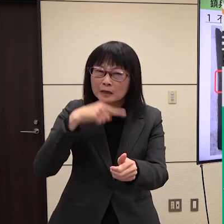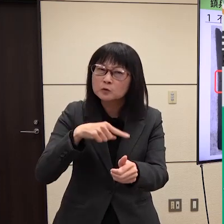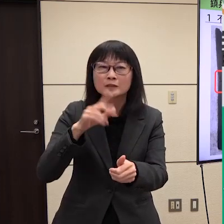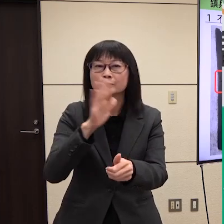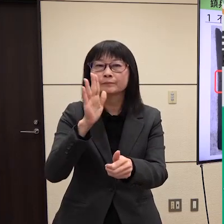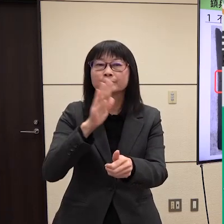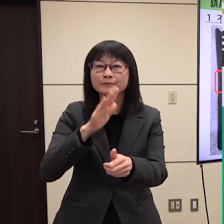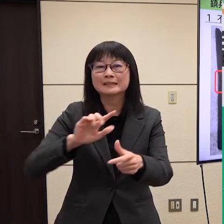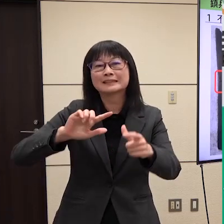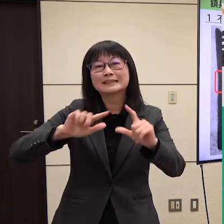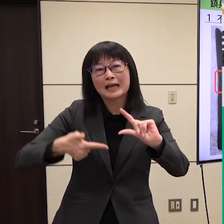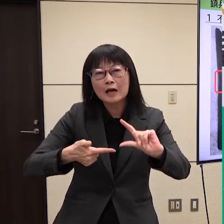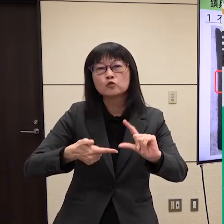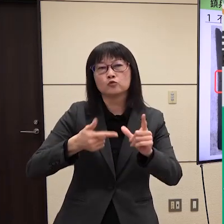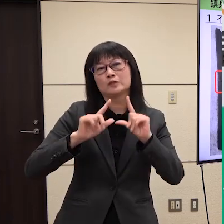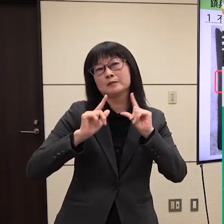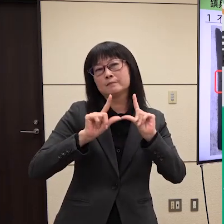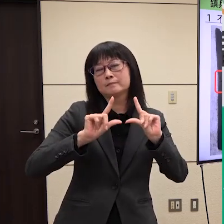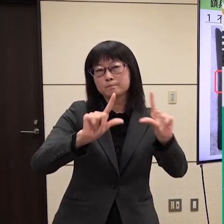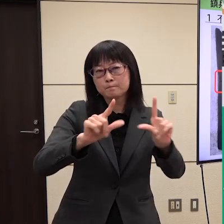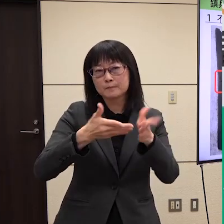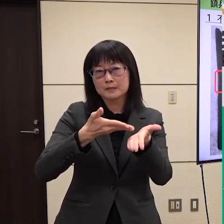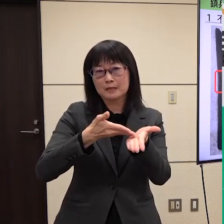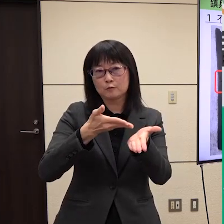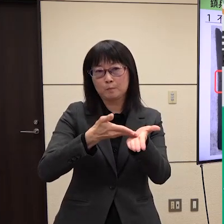ました。で、